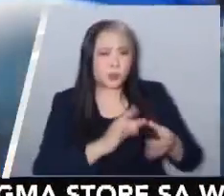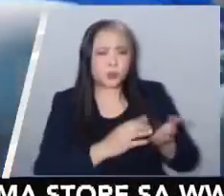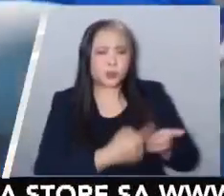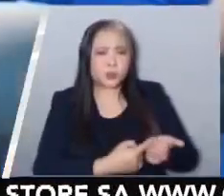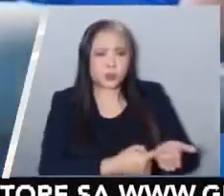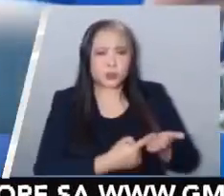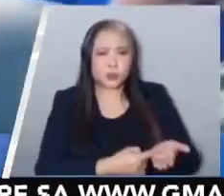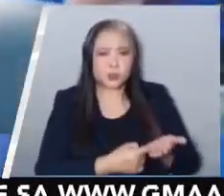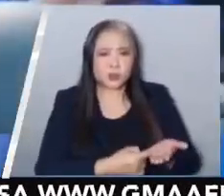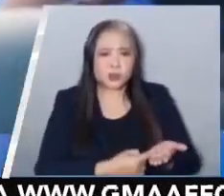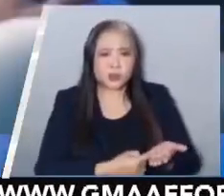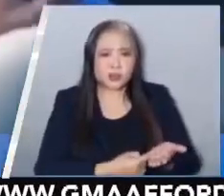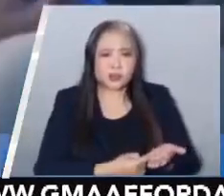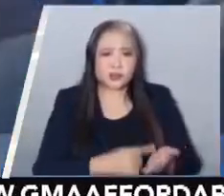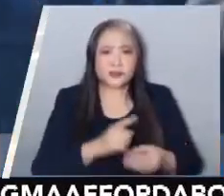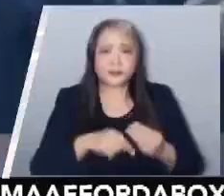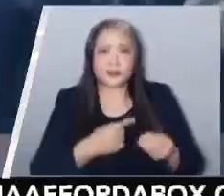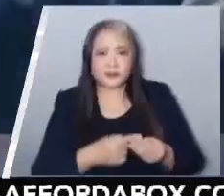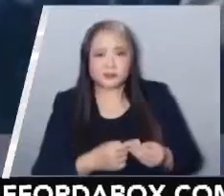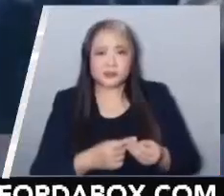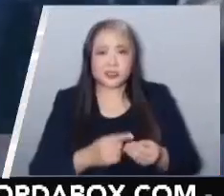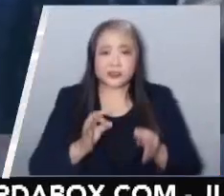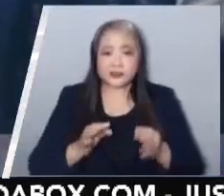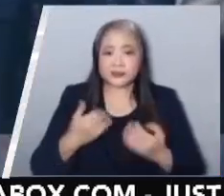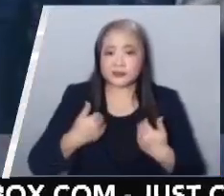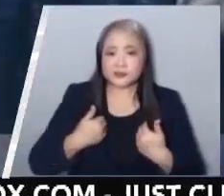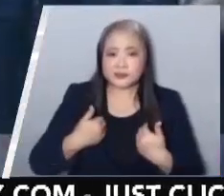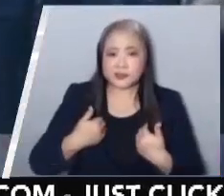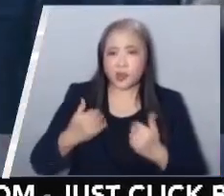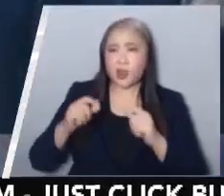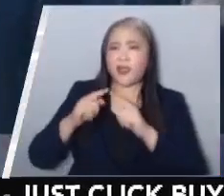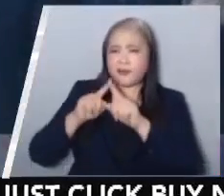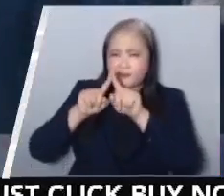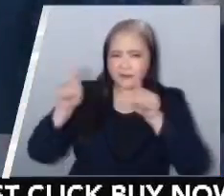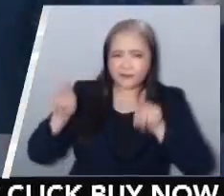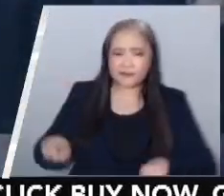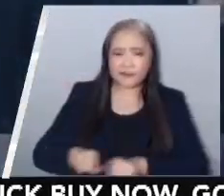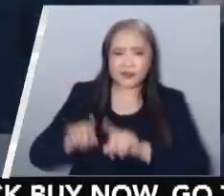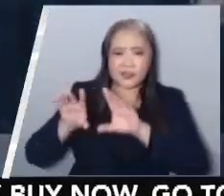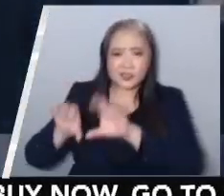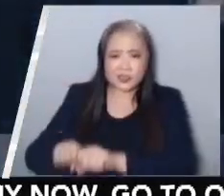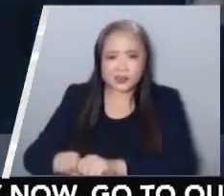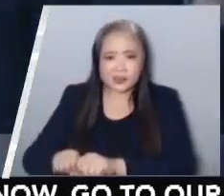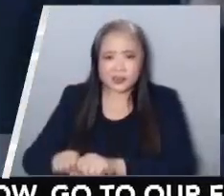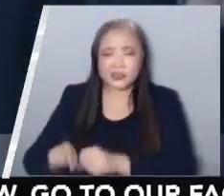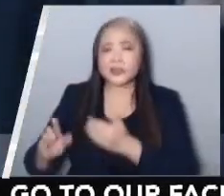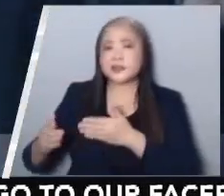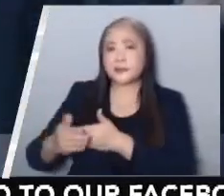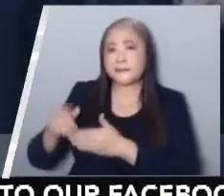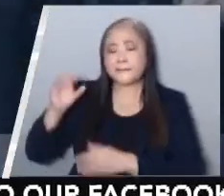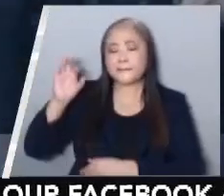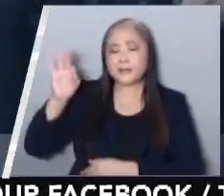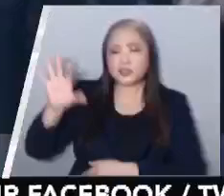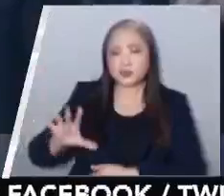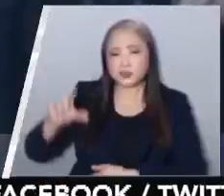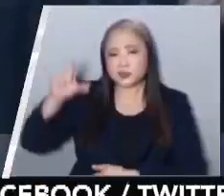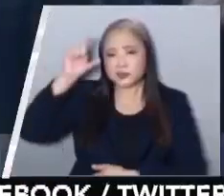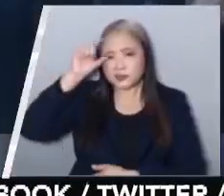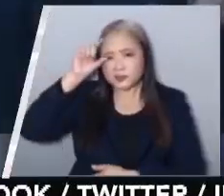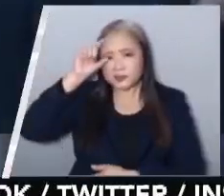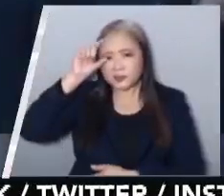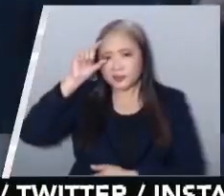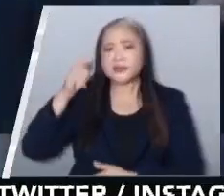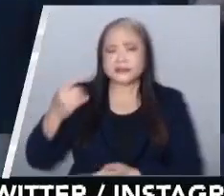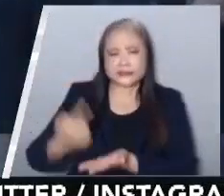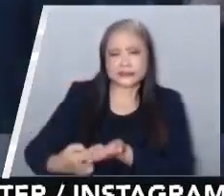Magkahuman akong tambang kay na may waran against kay Pastor. Musurrender na lang siya